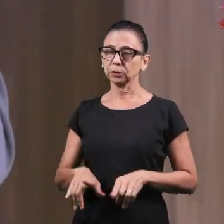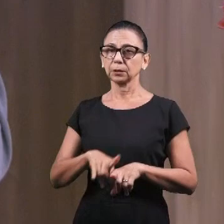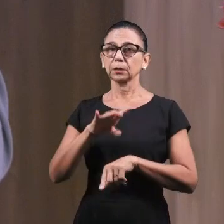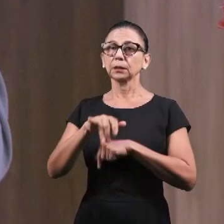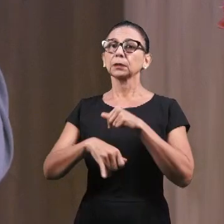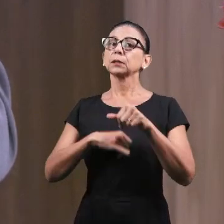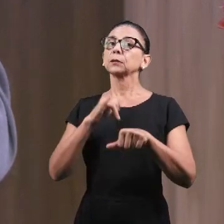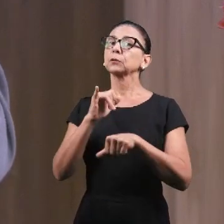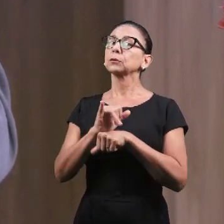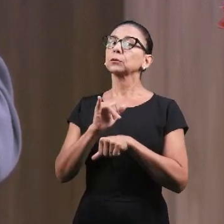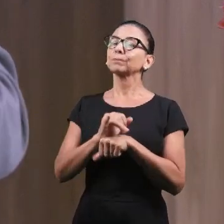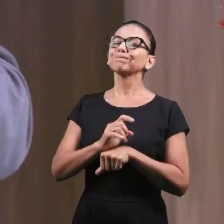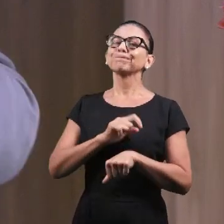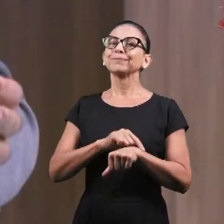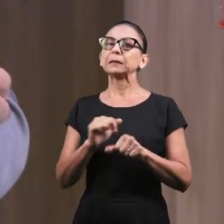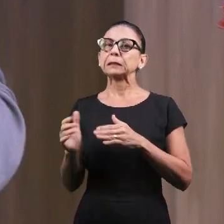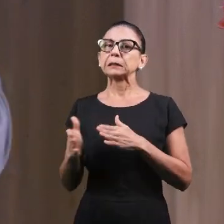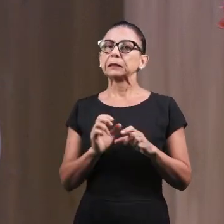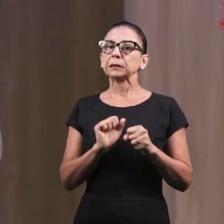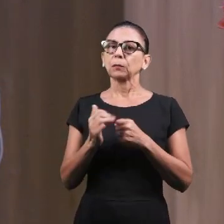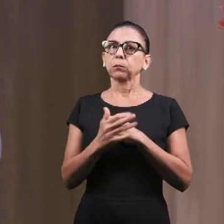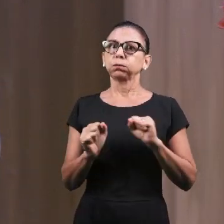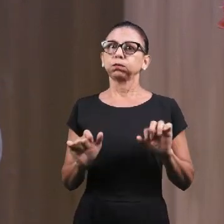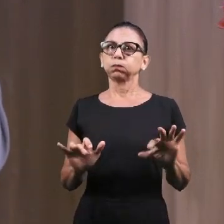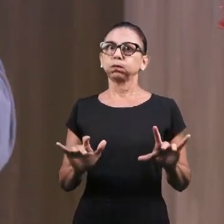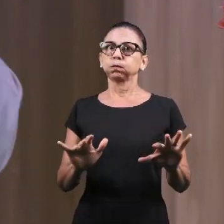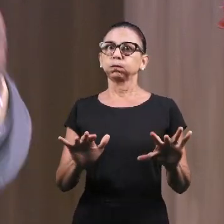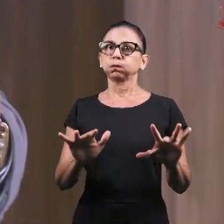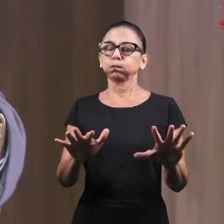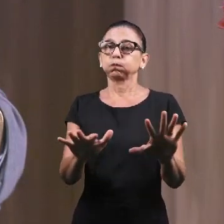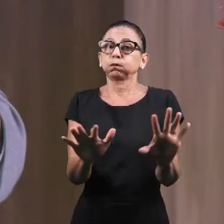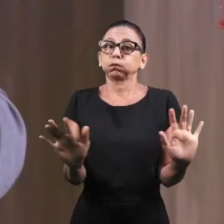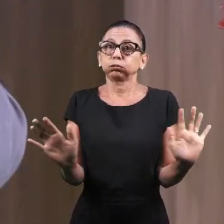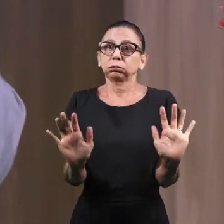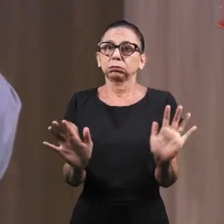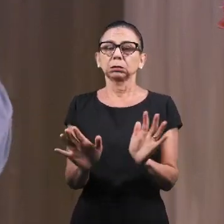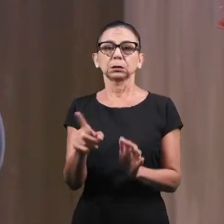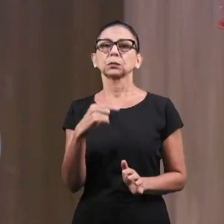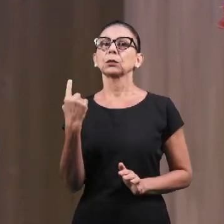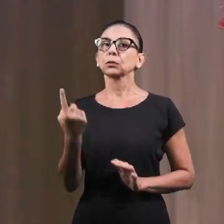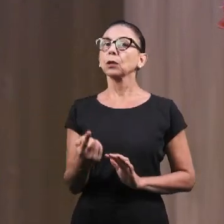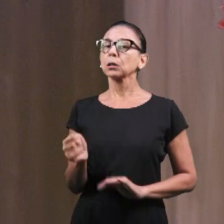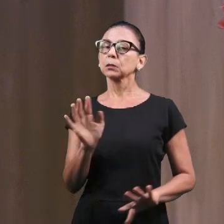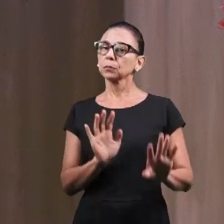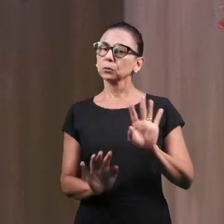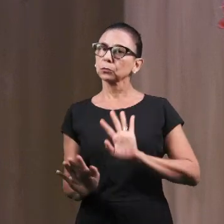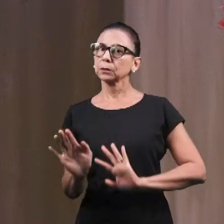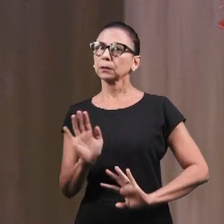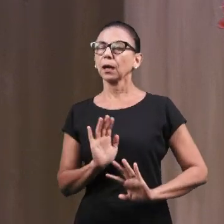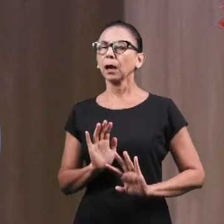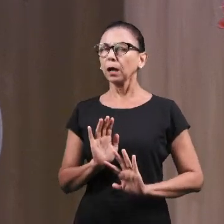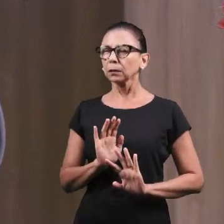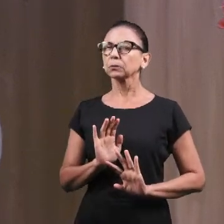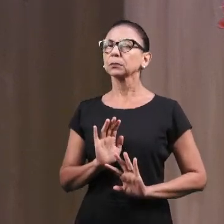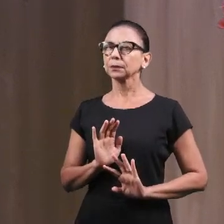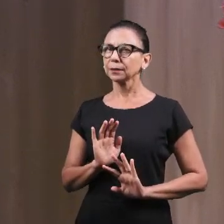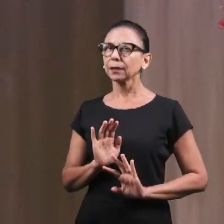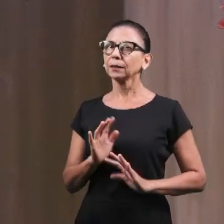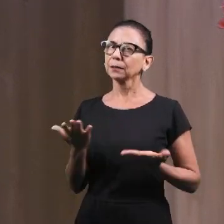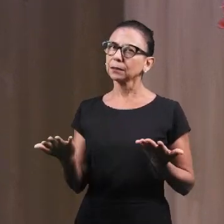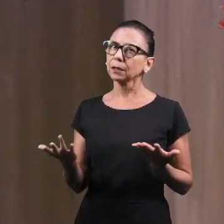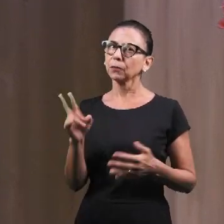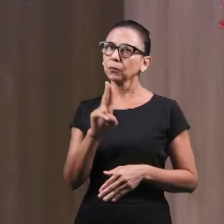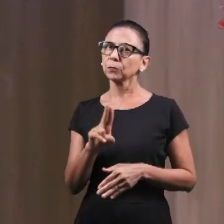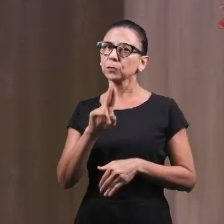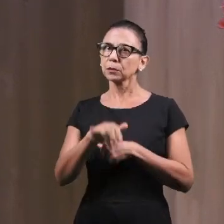YouTube. En ce moment que la pandémie s'est intensifiée, nous intensifions aussi nos actions à travers le canal YouTube afin